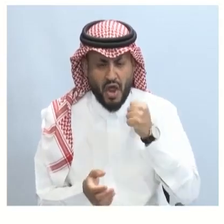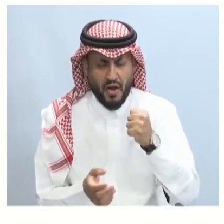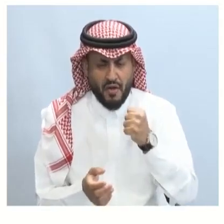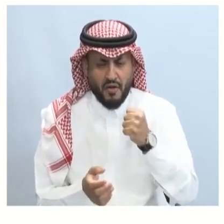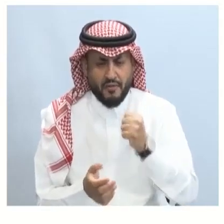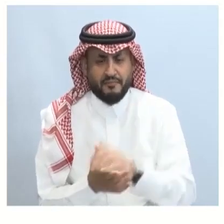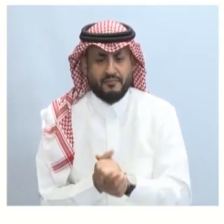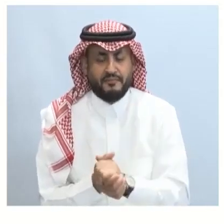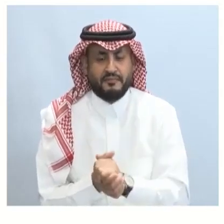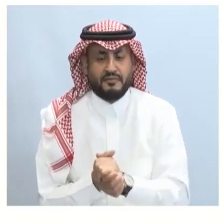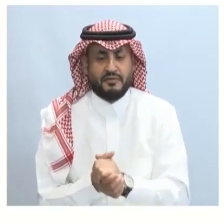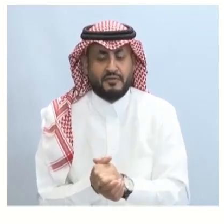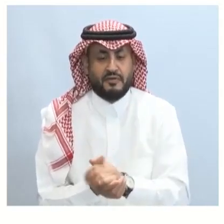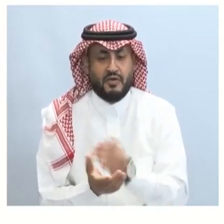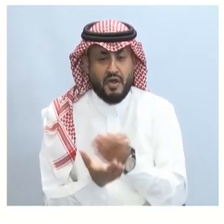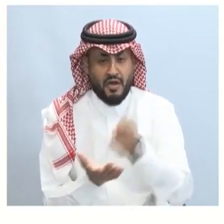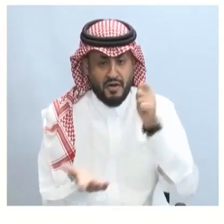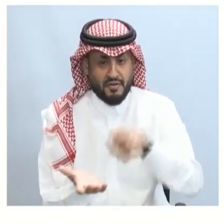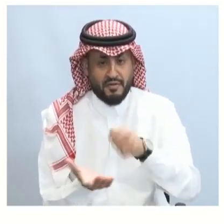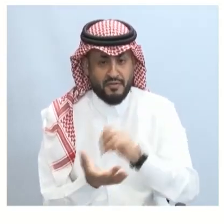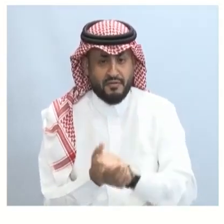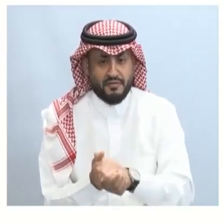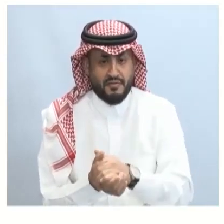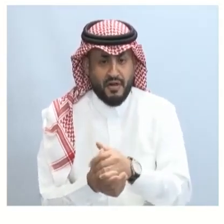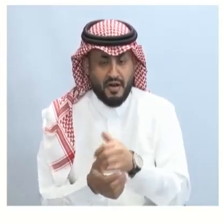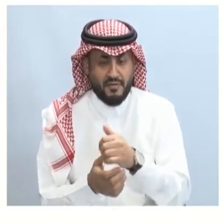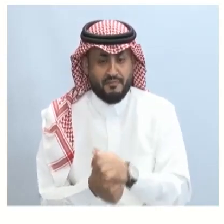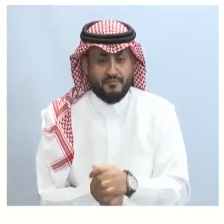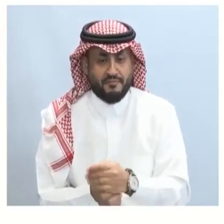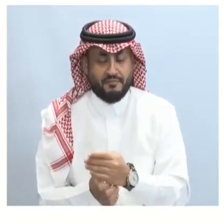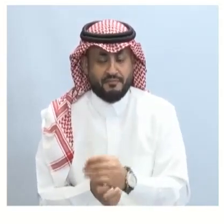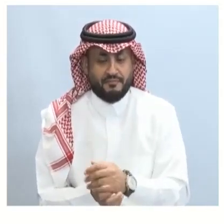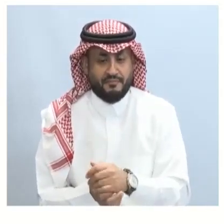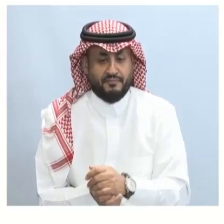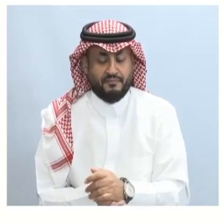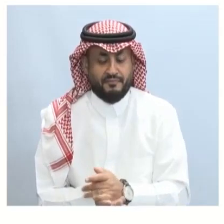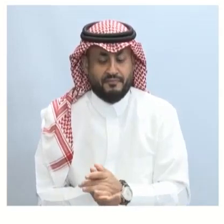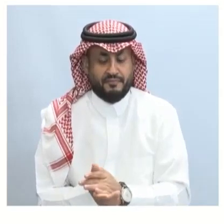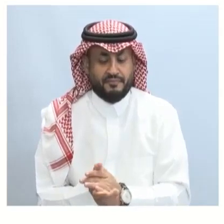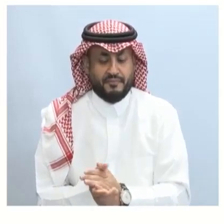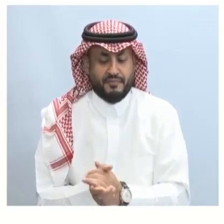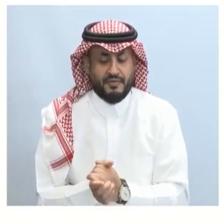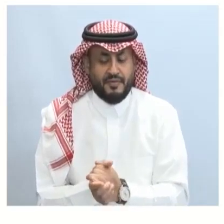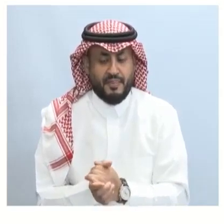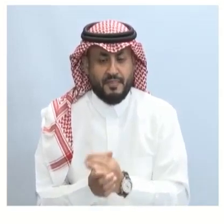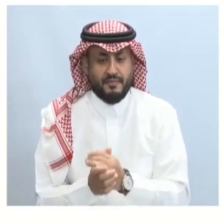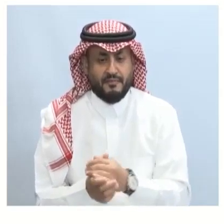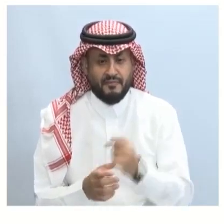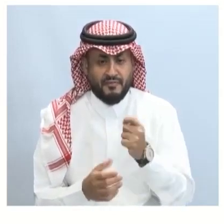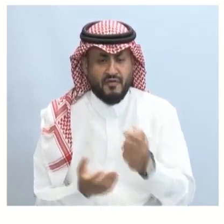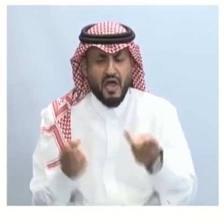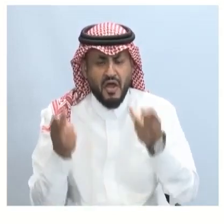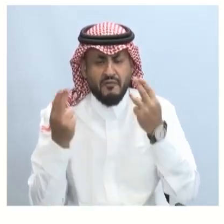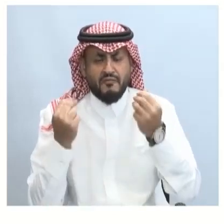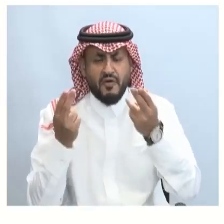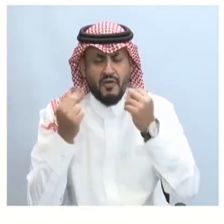شجاعا عادلا متواضعا وكان ايضا صاحب علم وزهد